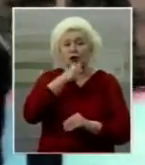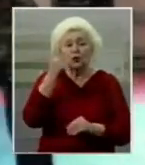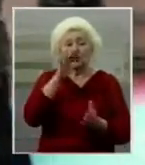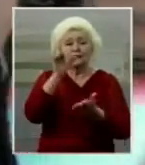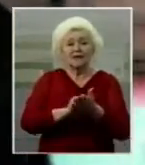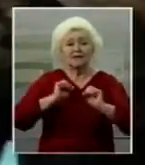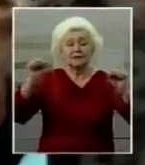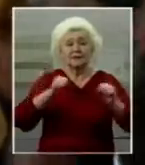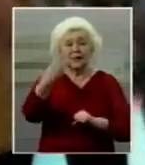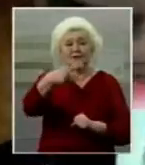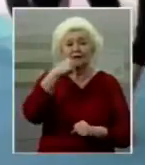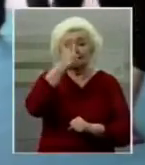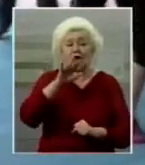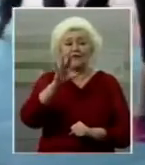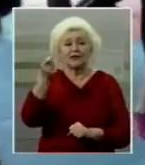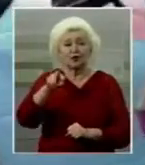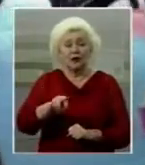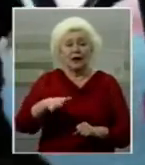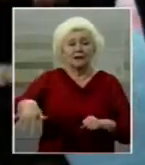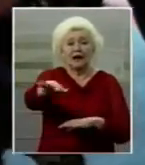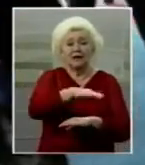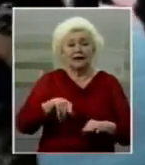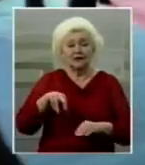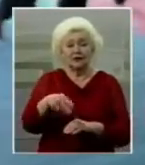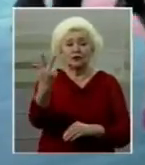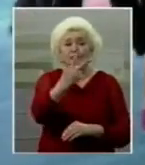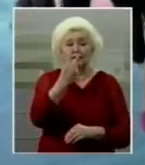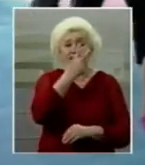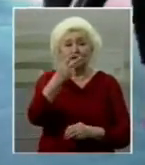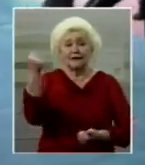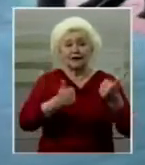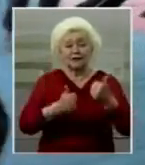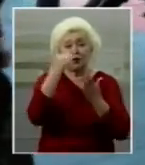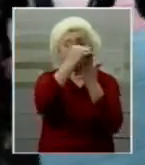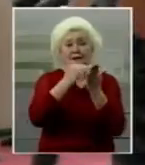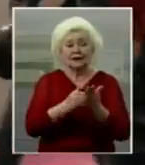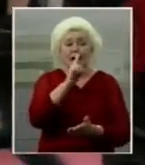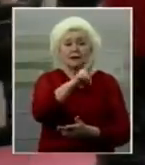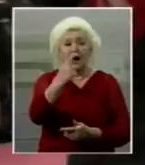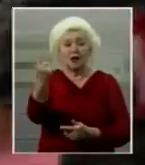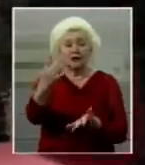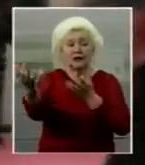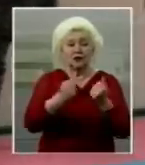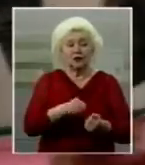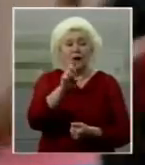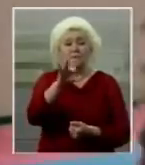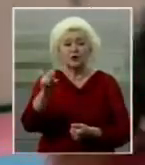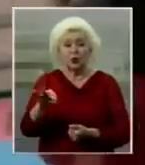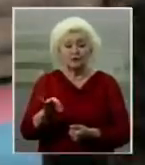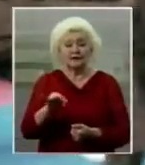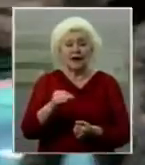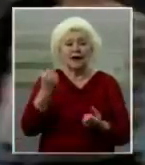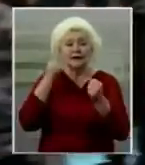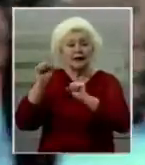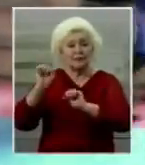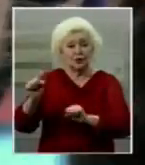спортом 12-річна Вікторія. Вона на ринг виходила у трьох видах змагання. У категорії К1 отримала бронзу, фрібоксі –